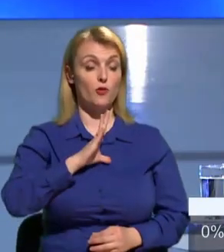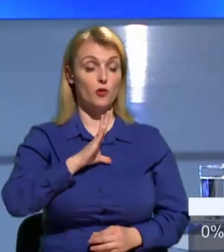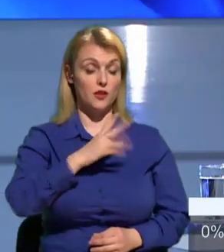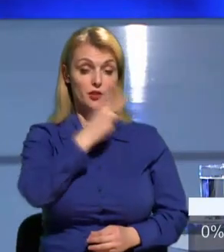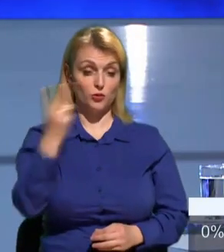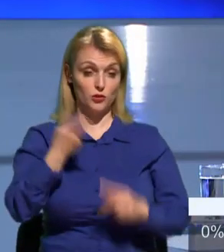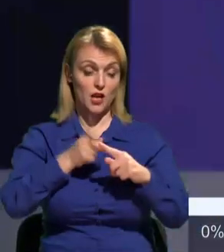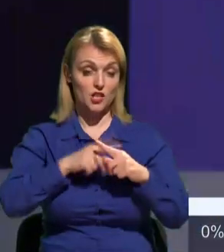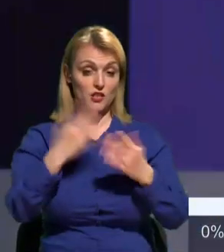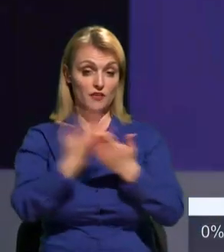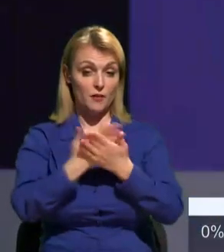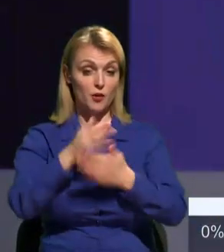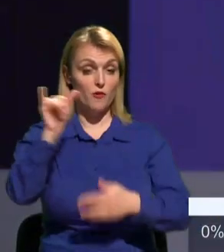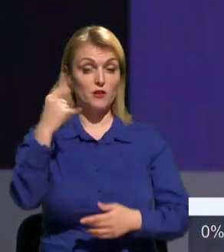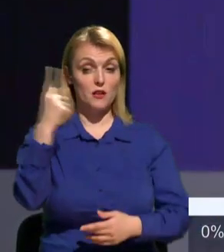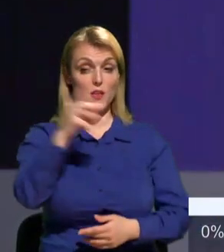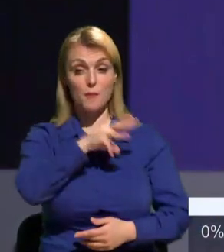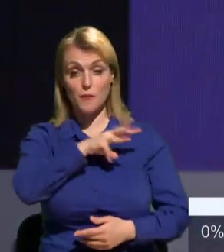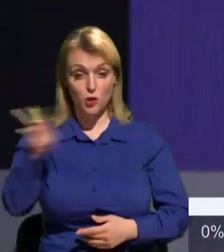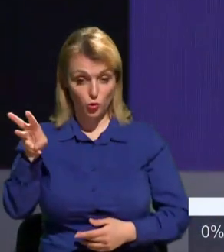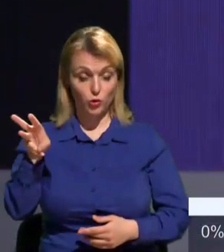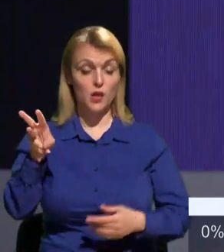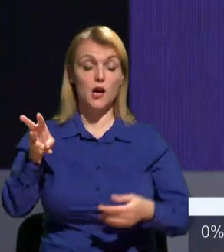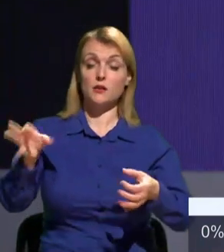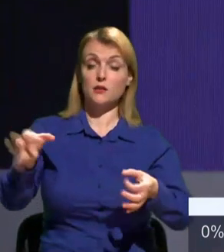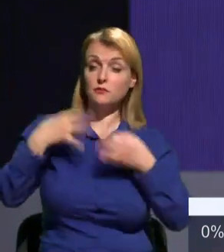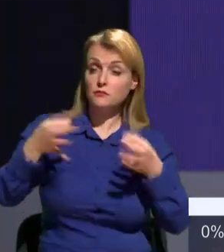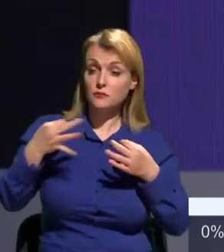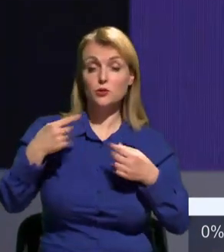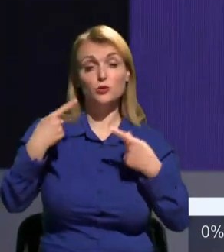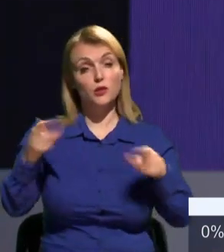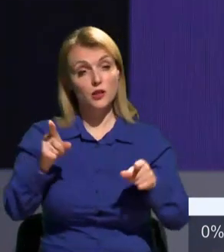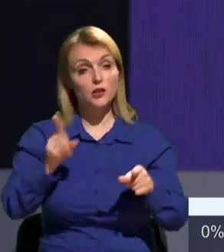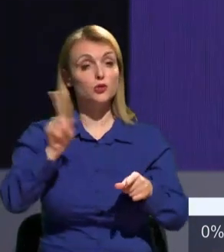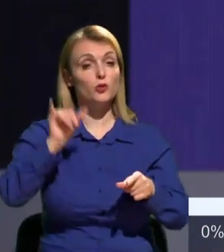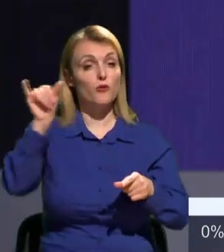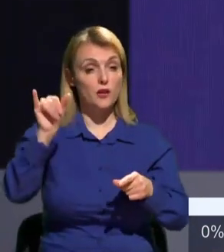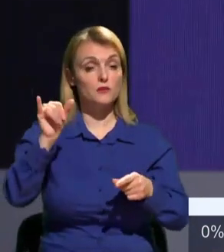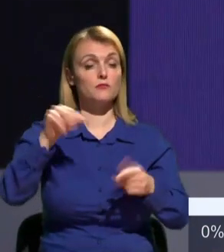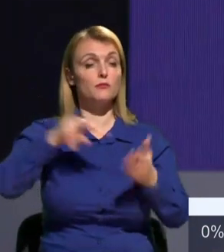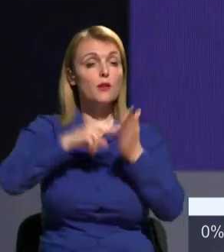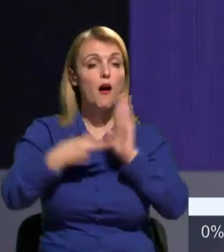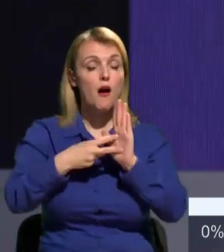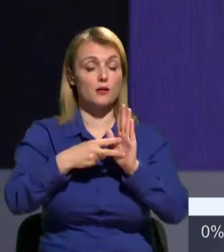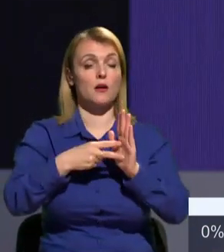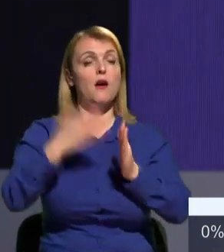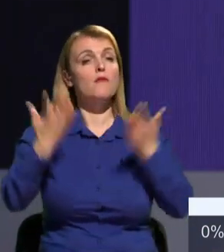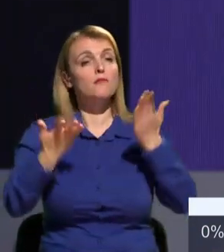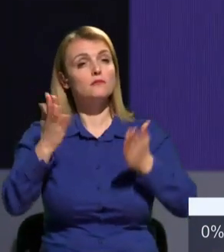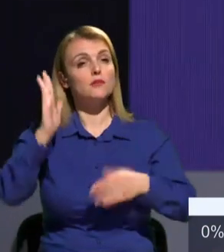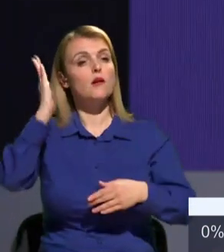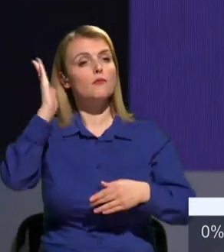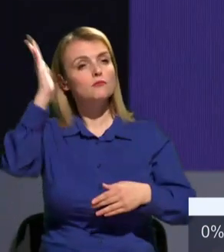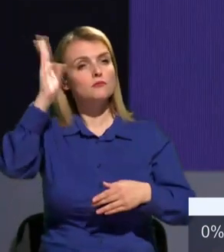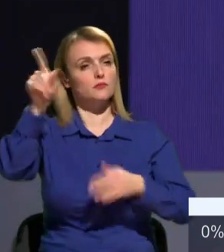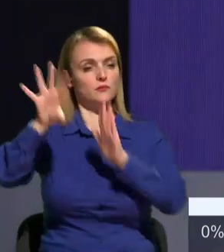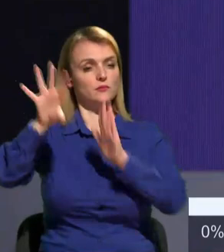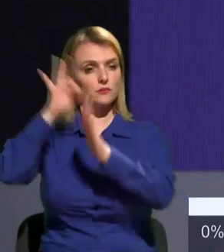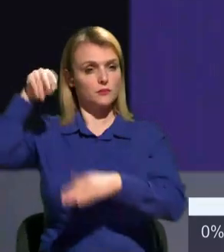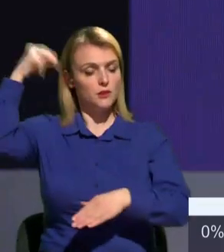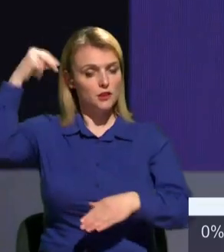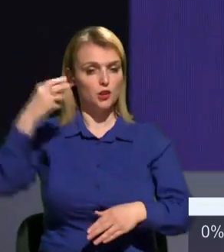minut la dispoziție să treceți în revistă și alte obiective pe care vreți să le realizați în cazul în care ajungeți pentru un comandat